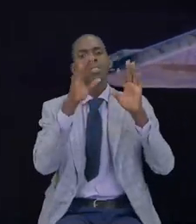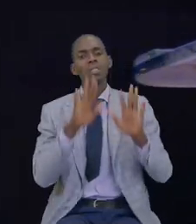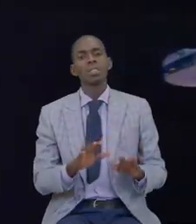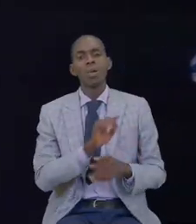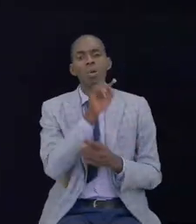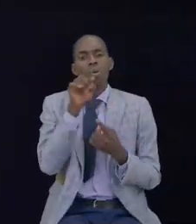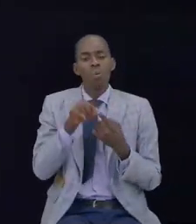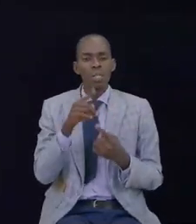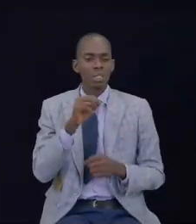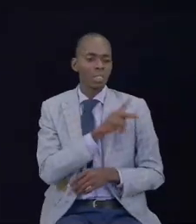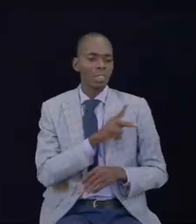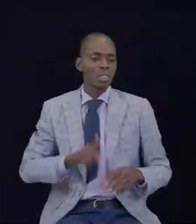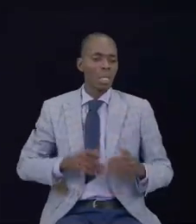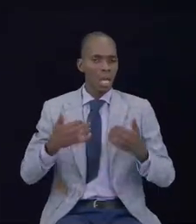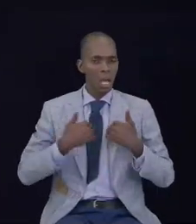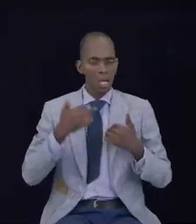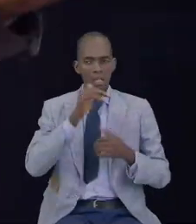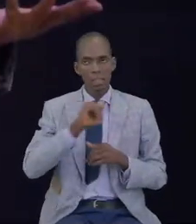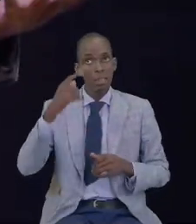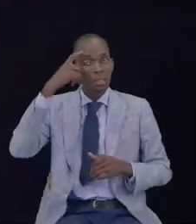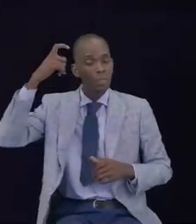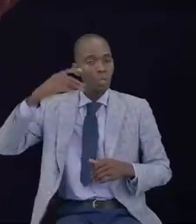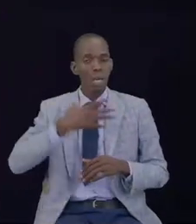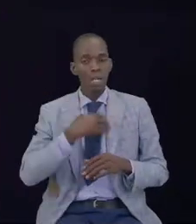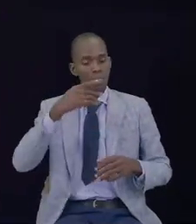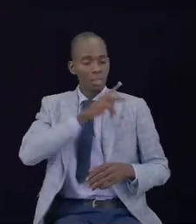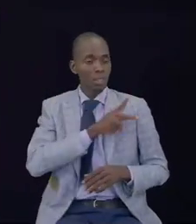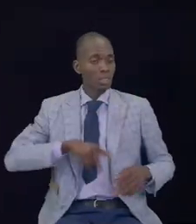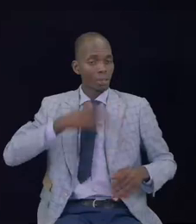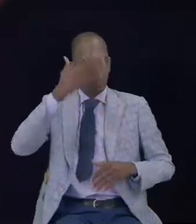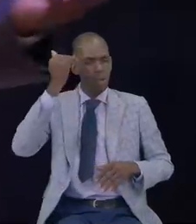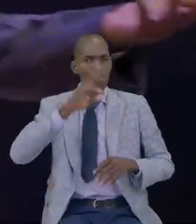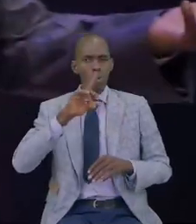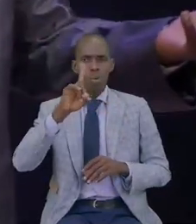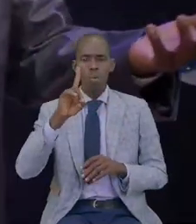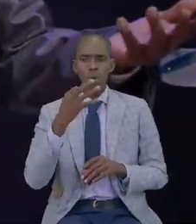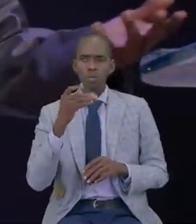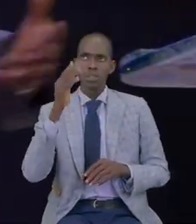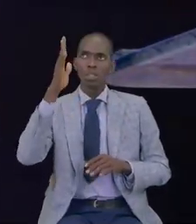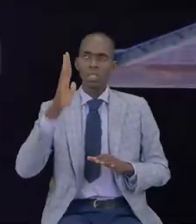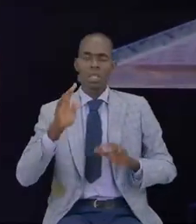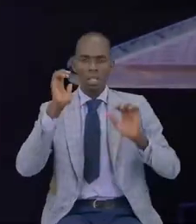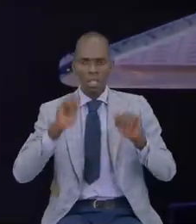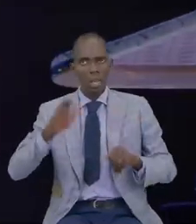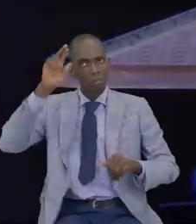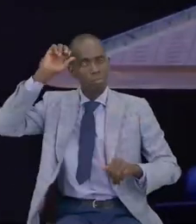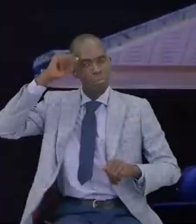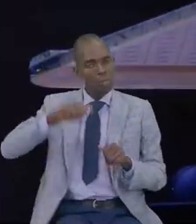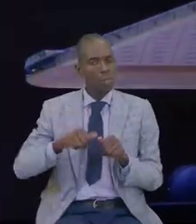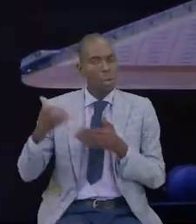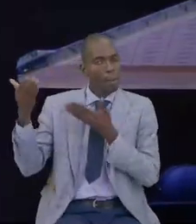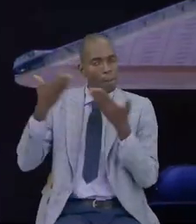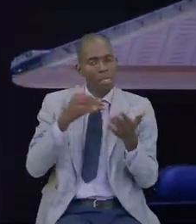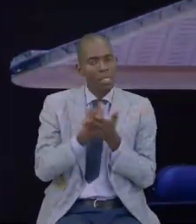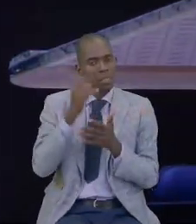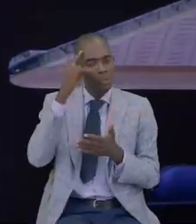rêve et il a oublié et aucun d'eux n'a pu lui rappeler quoi que ce soit. Quand il a dit oh, qu'il a un rêve, il a vu cette